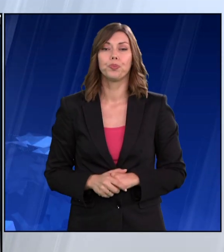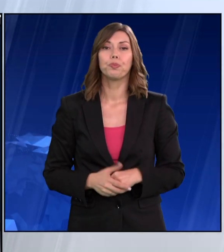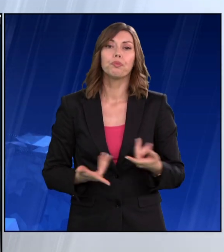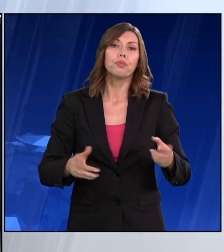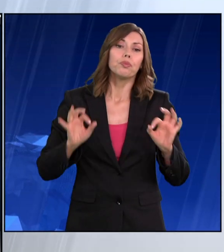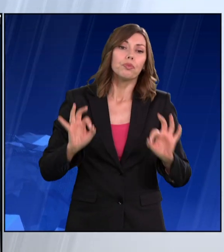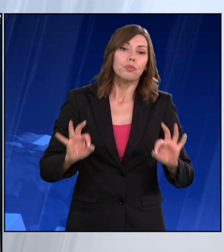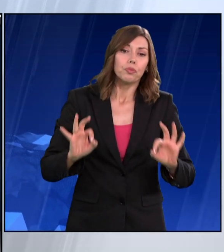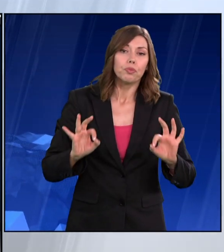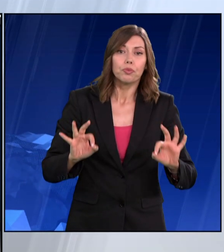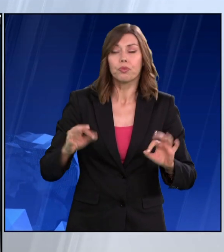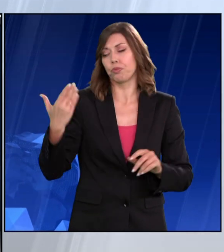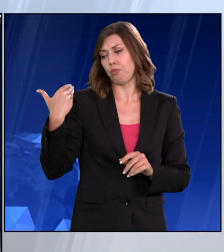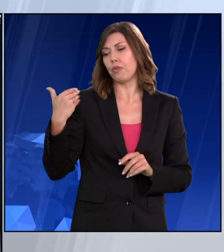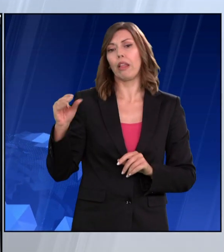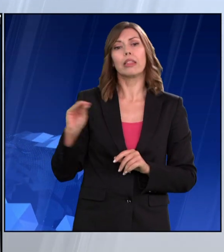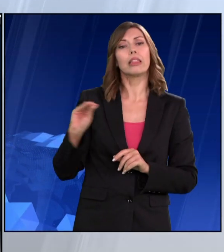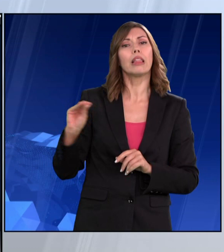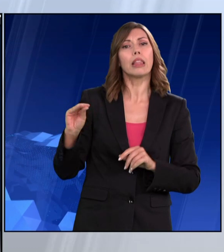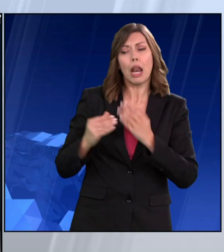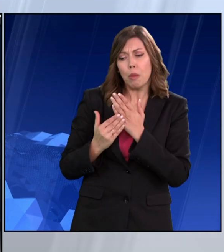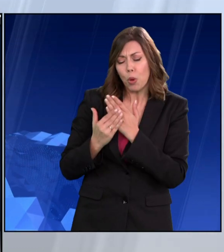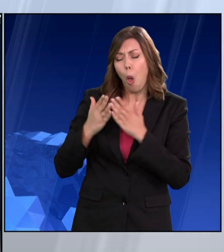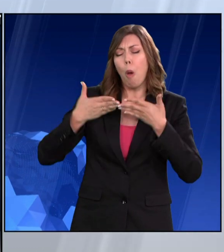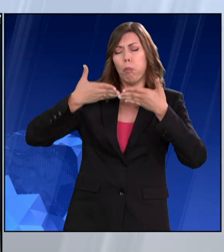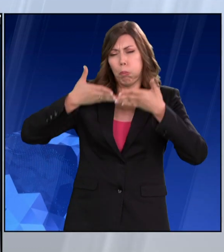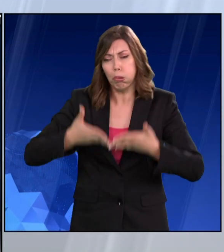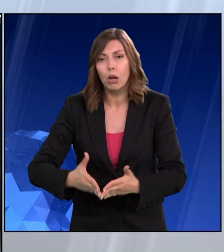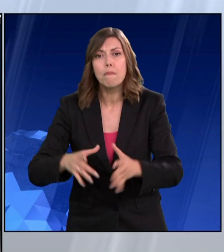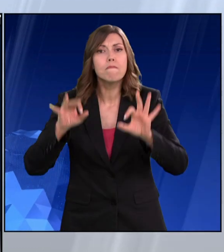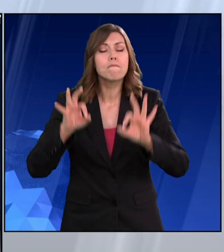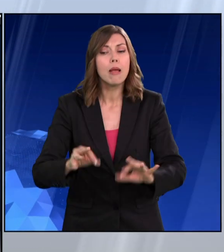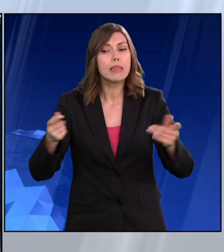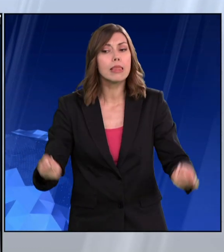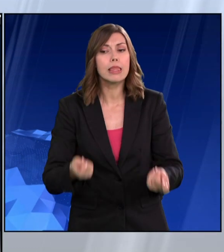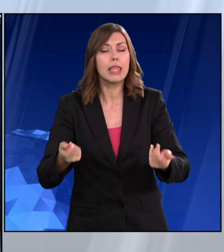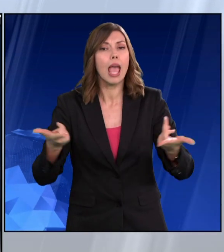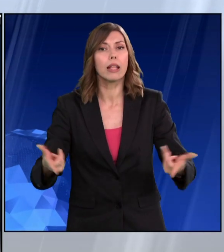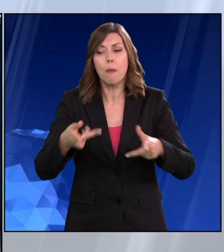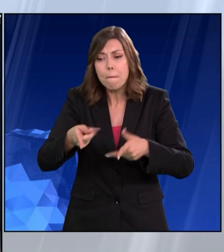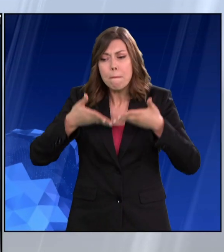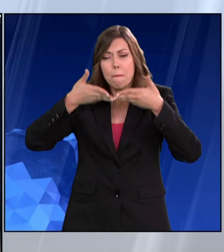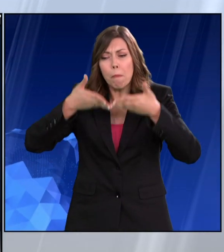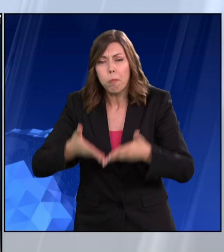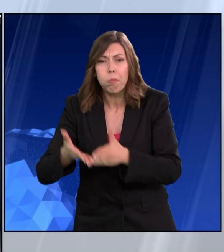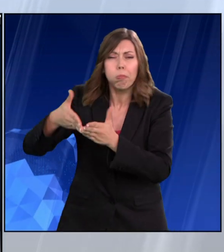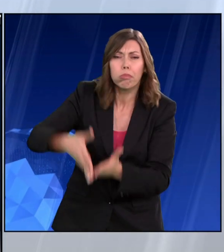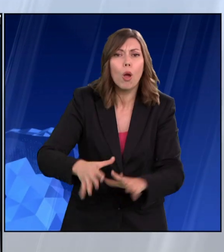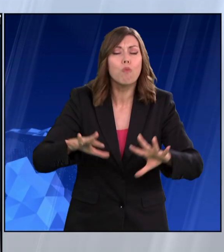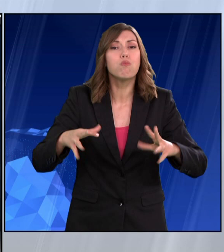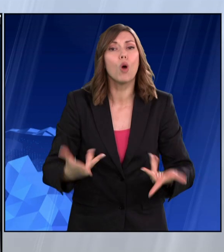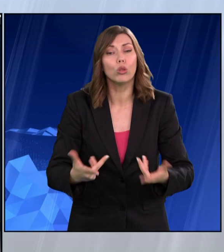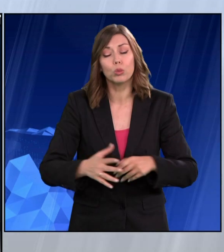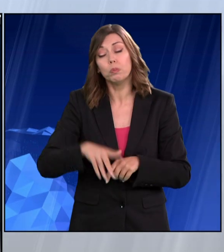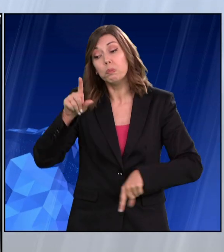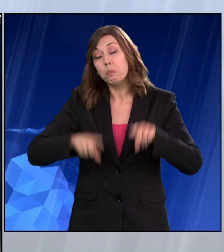τα ξημερώματα της Τετάρτης και τι οδήγησε στο βυθό το ομοιραίο πλοίο που μετέφερε τους μετανάστες. Μαρτυρίες κάνουν λόγο για μηχανική